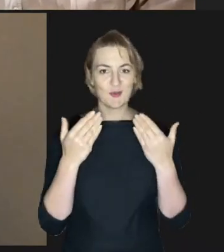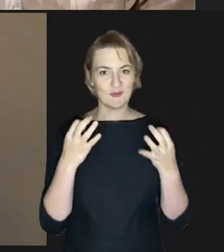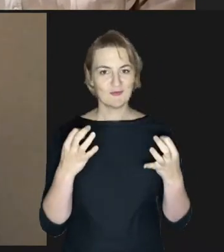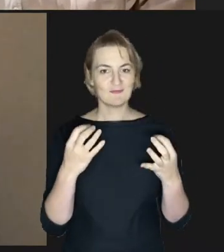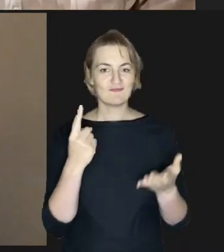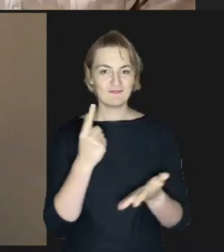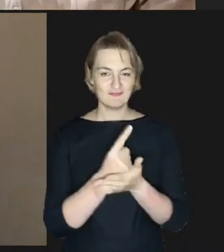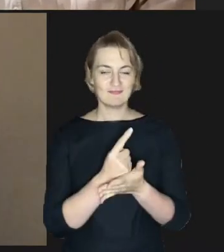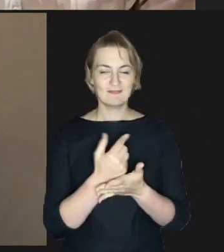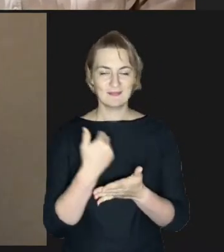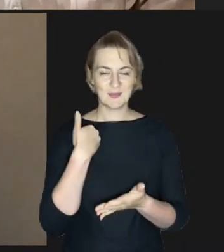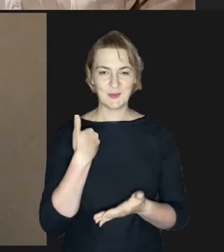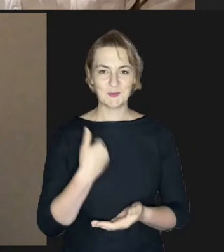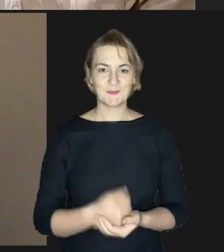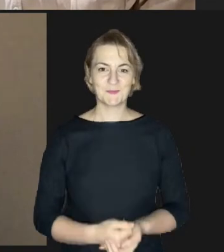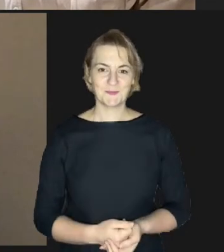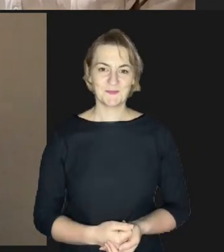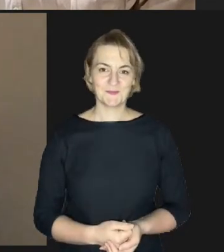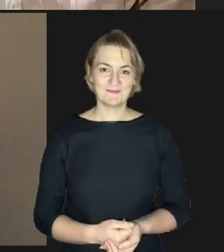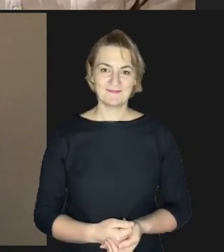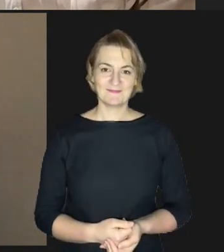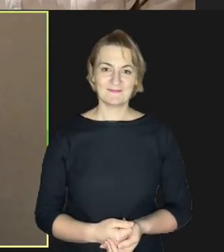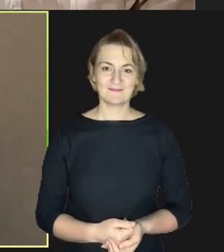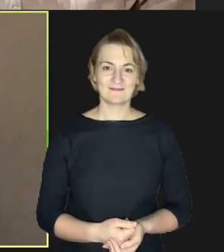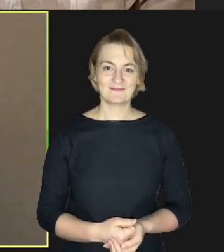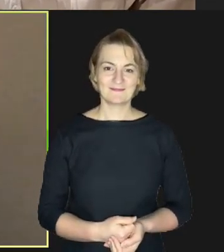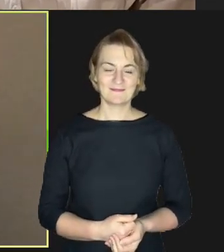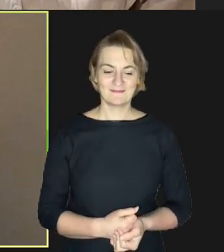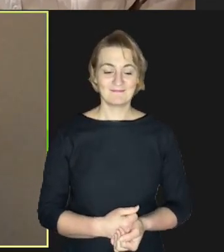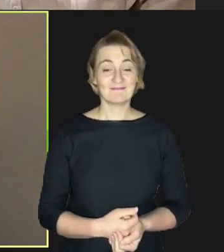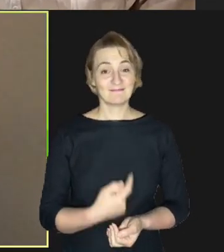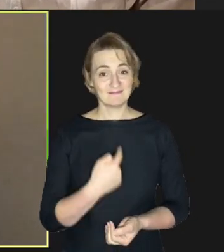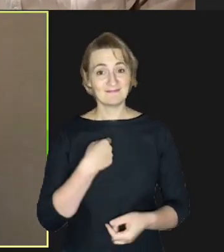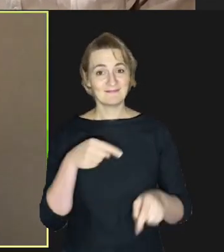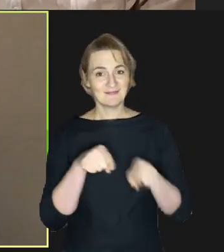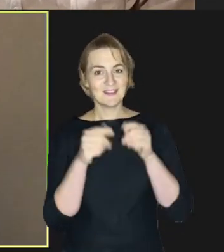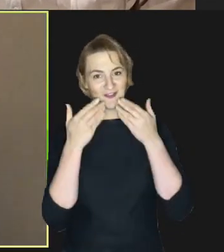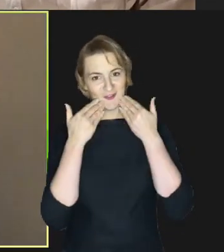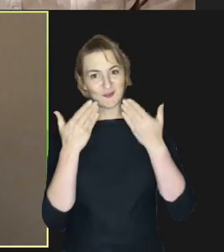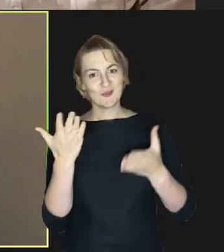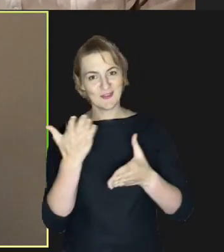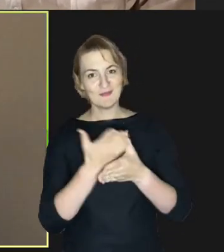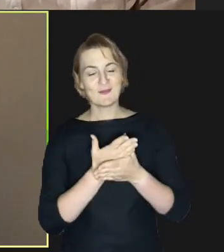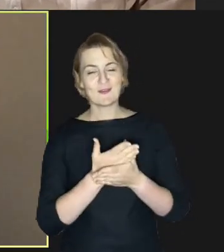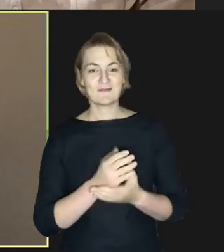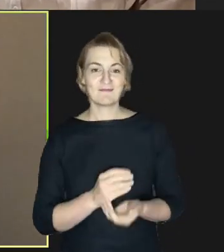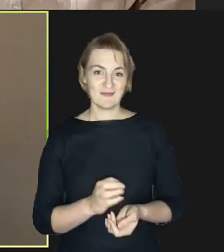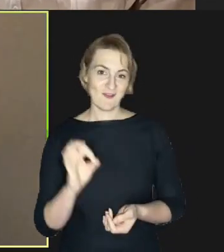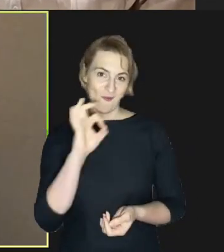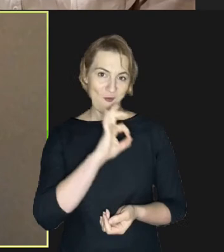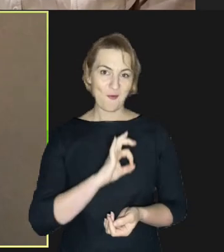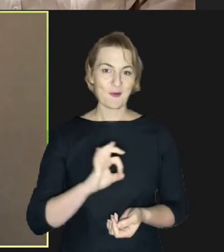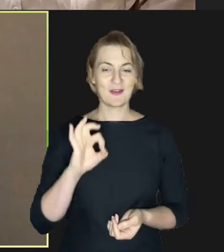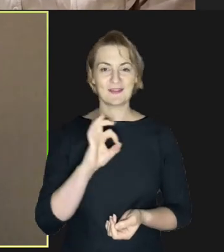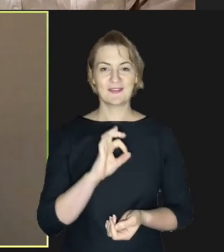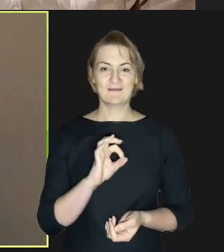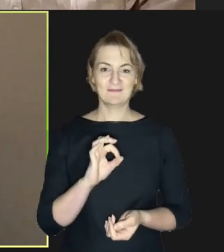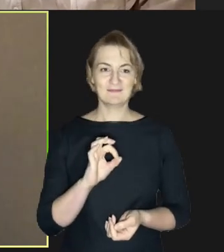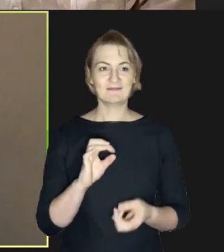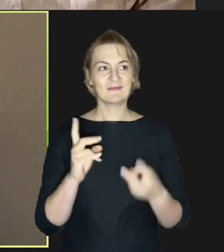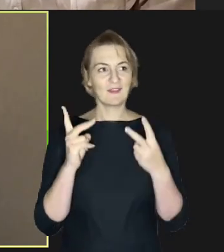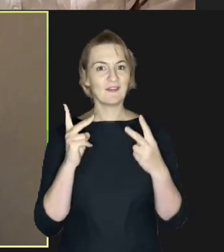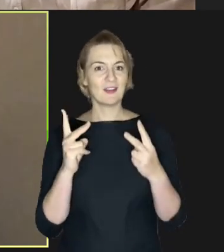nami. Twoje myśli. Ja wam dziękuję za zaproszenie, za tą okazję do tej